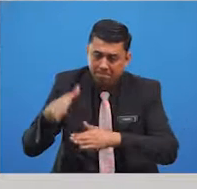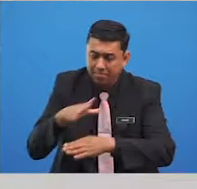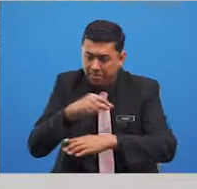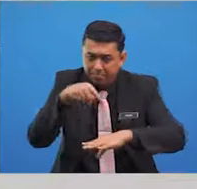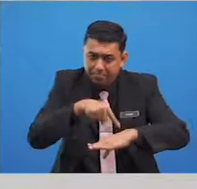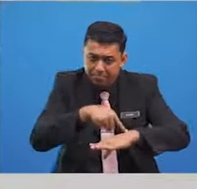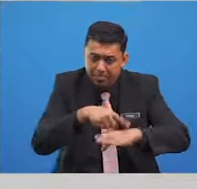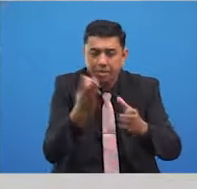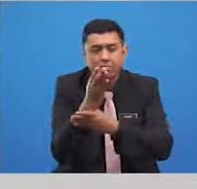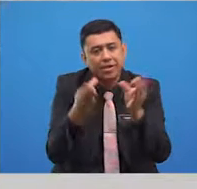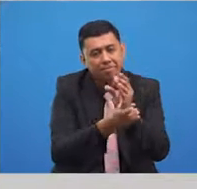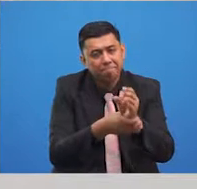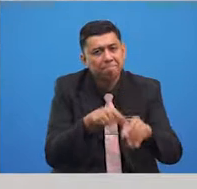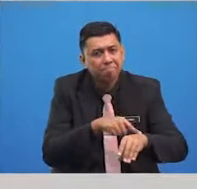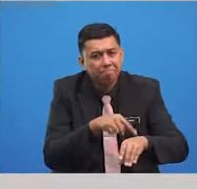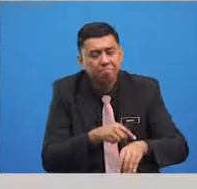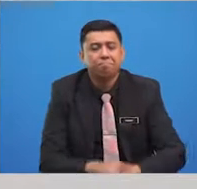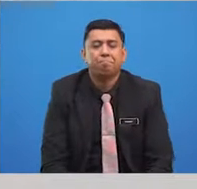tangan.